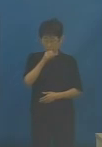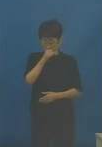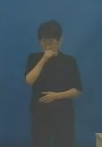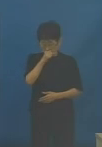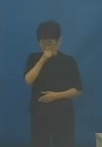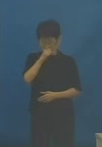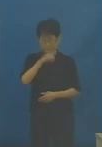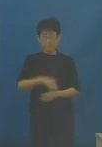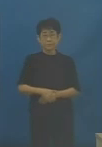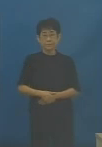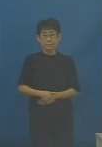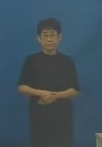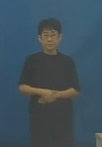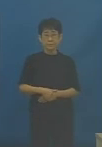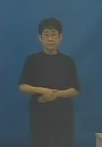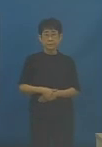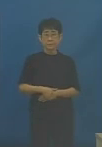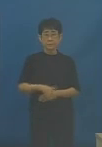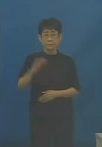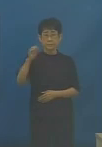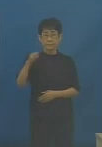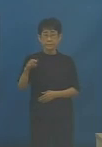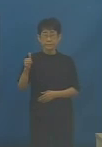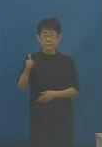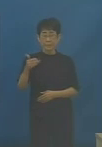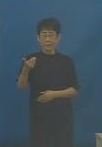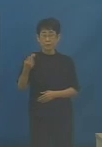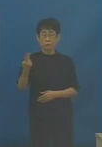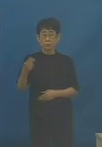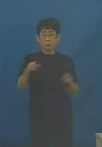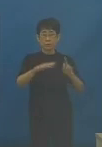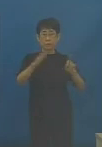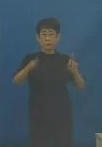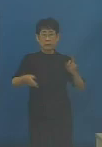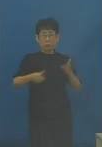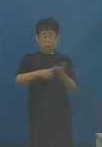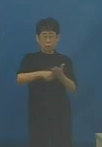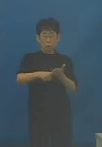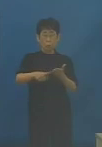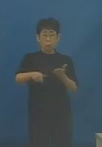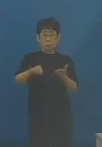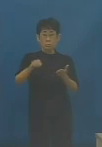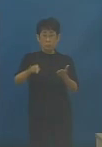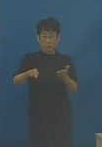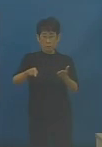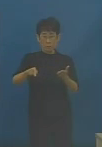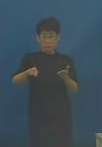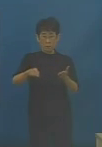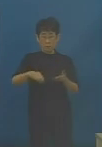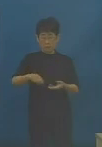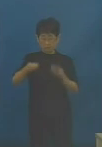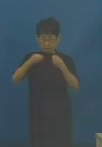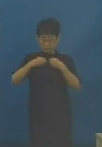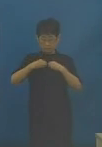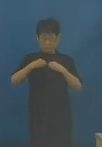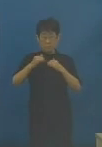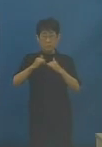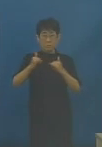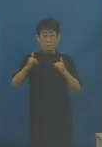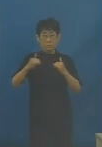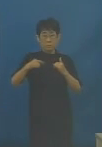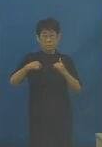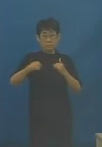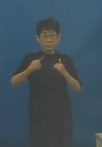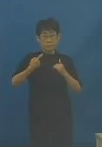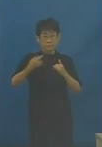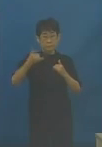ンタクトセンターへの登録というのは、感染者が自らQR コードなり電話で行うというご説